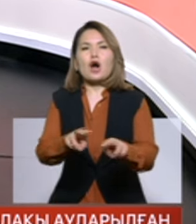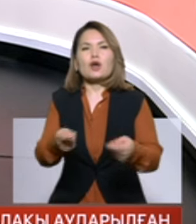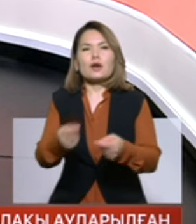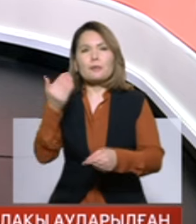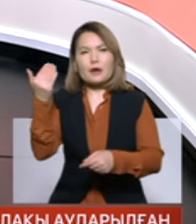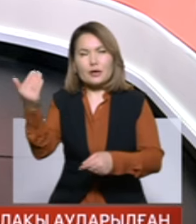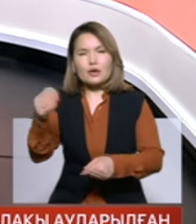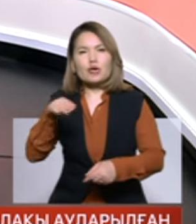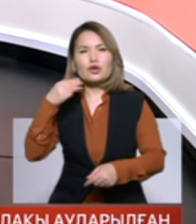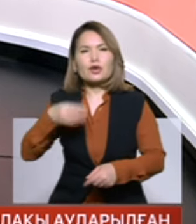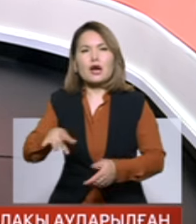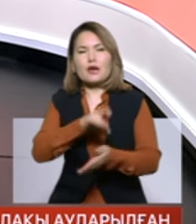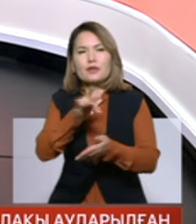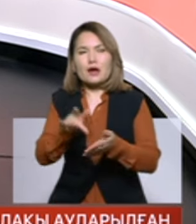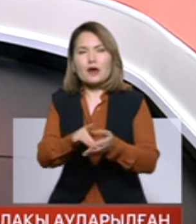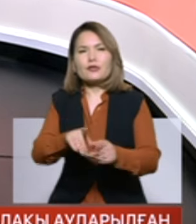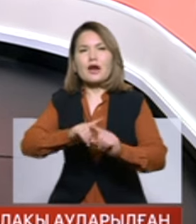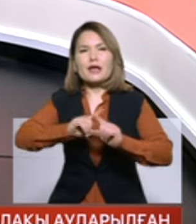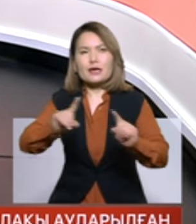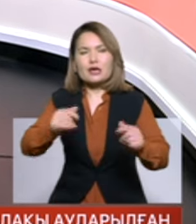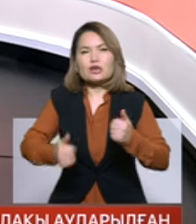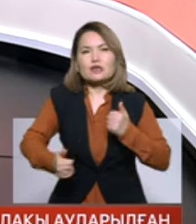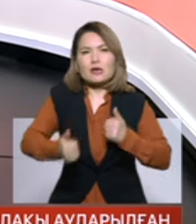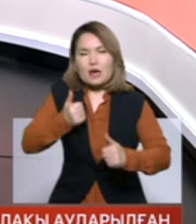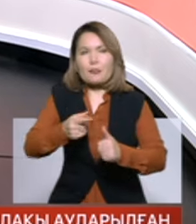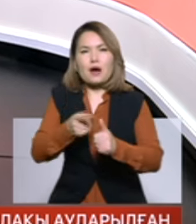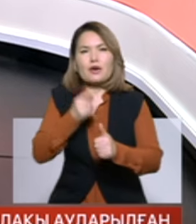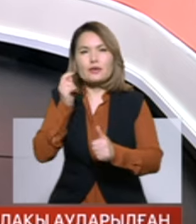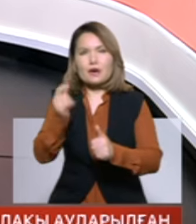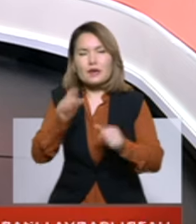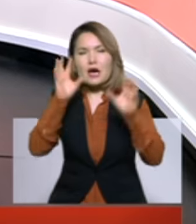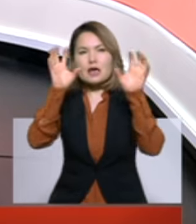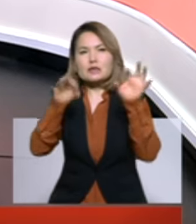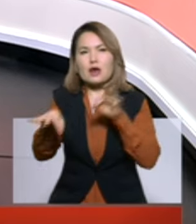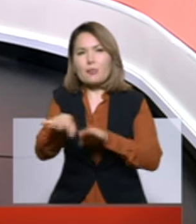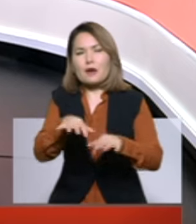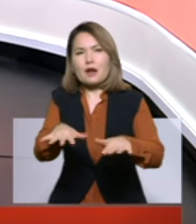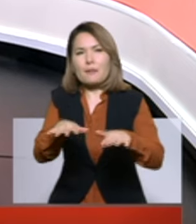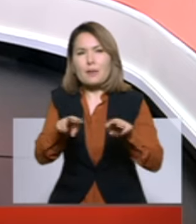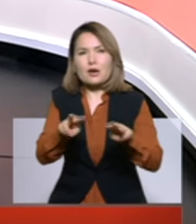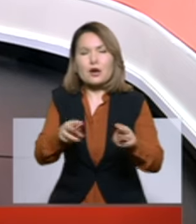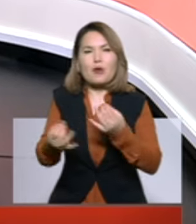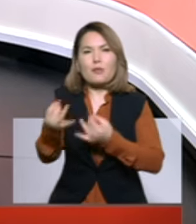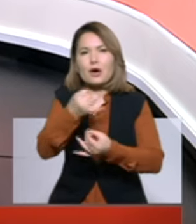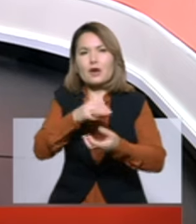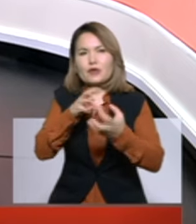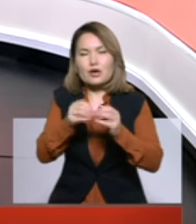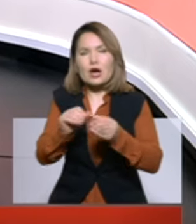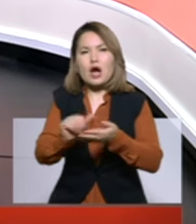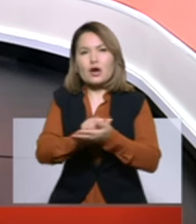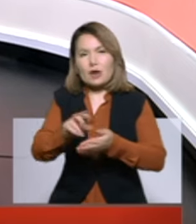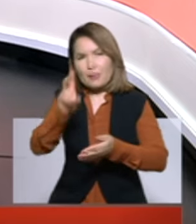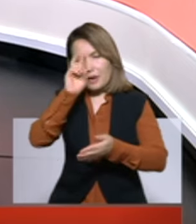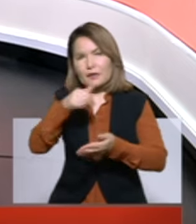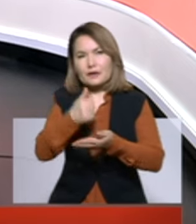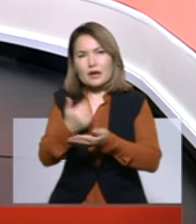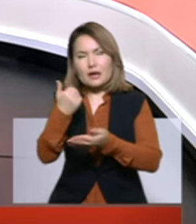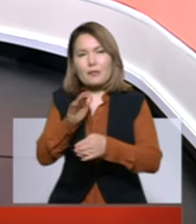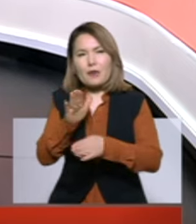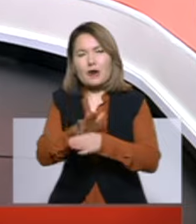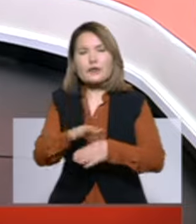басшысы Түркістан қаласына ерекше мәртебе беру туралы заң жобасын парламент мәжілісінің қарауына жіберді. Бұл құжат мемлекет басшысының аталған